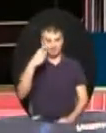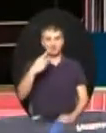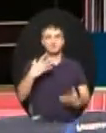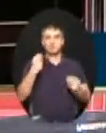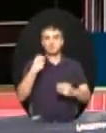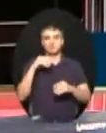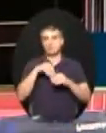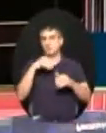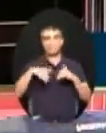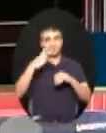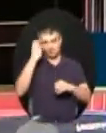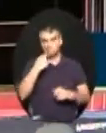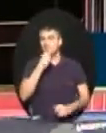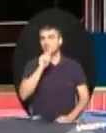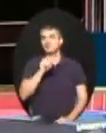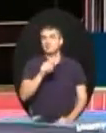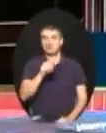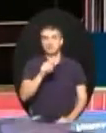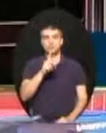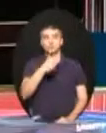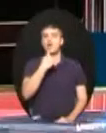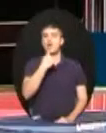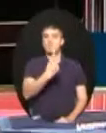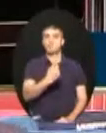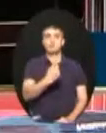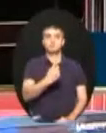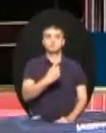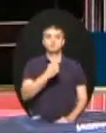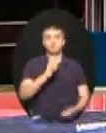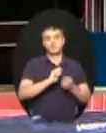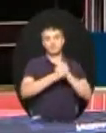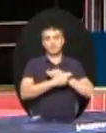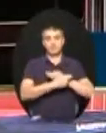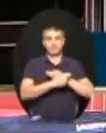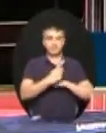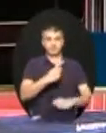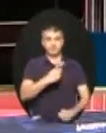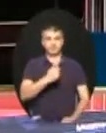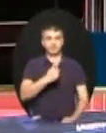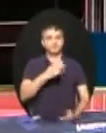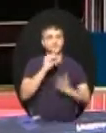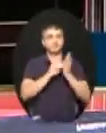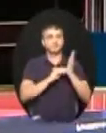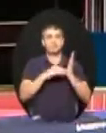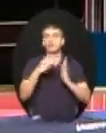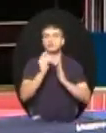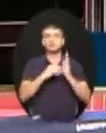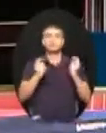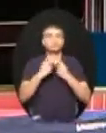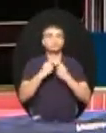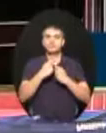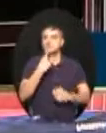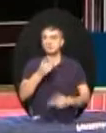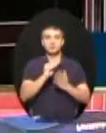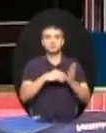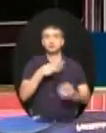והמון קולות ברחוב הערבי אומרים את הדבר הזה. הוא אמר והפך את הרשימה לרשימה משותפת, זאת